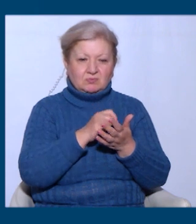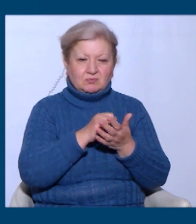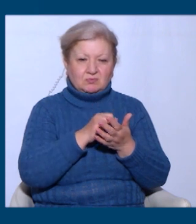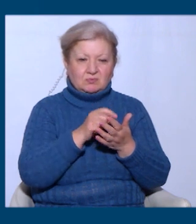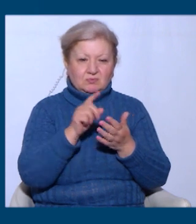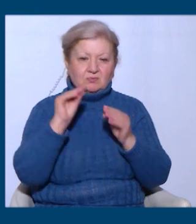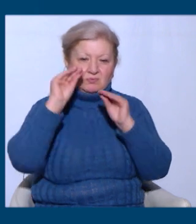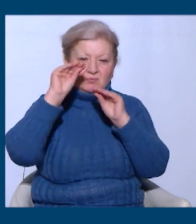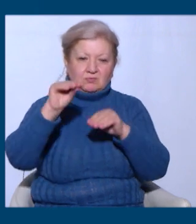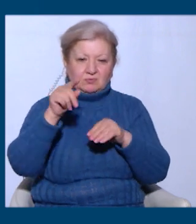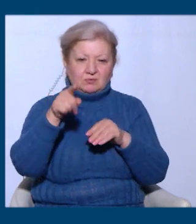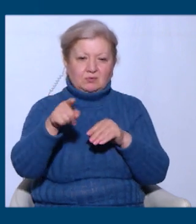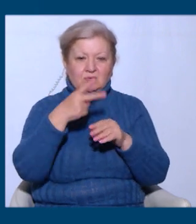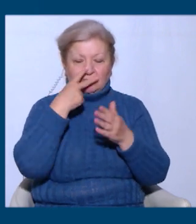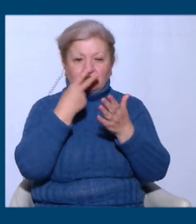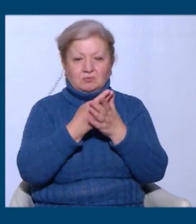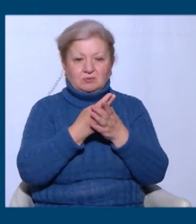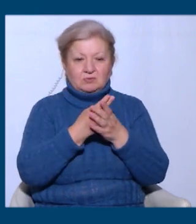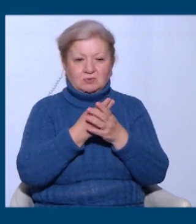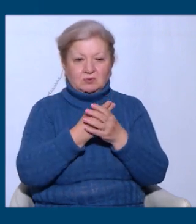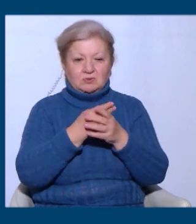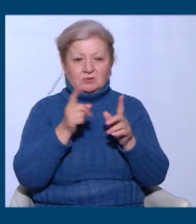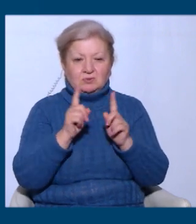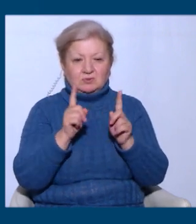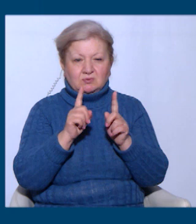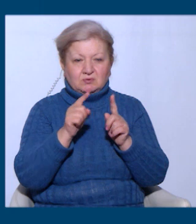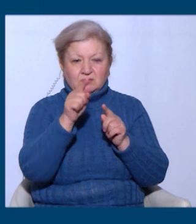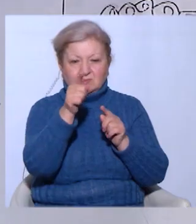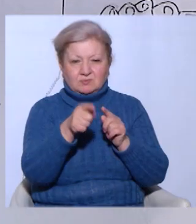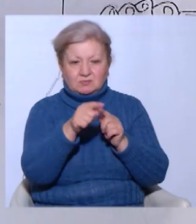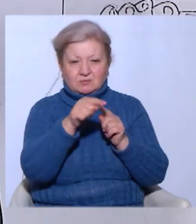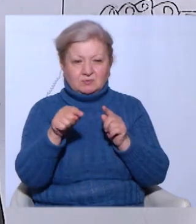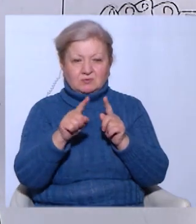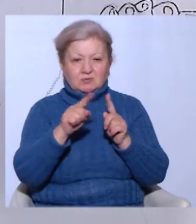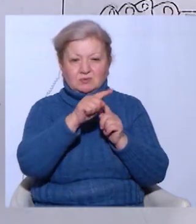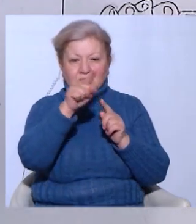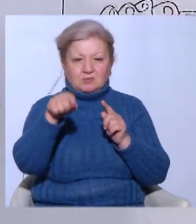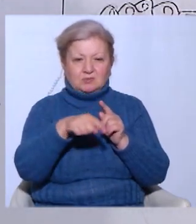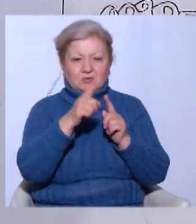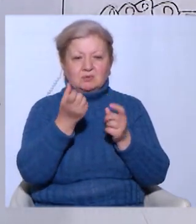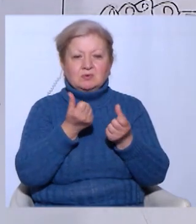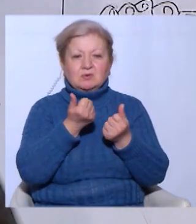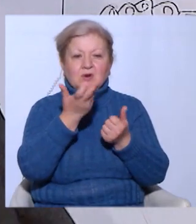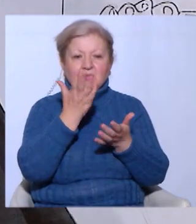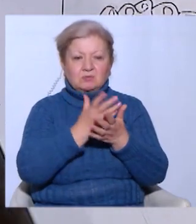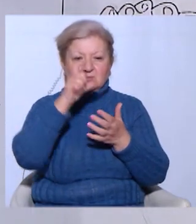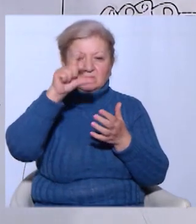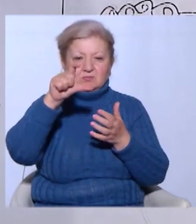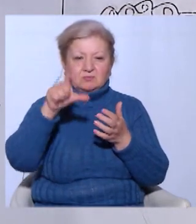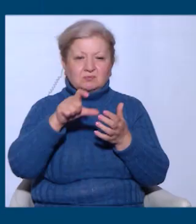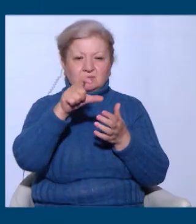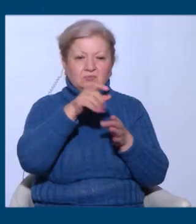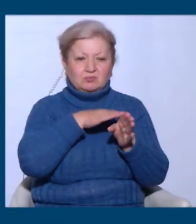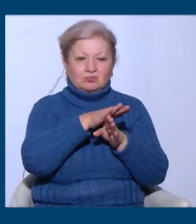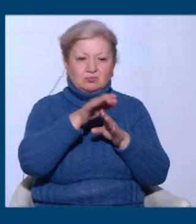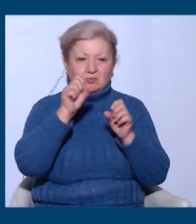მოვათავსოთ აი ასე. და ნახოთ, აი ამ წრეწირის სიგრძეში რამდენი დიამეტრი ჩაგვეტევა. ამისათვის მოდით